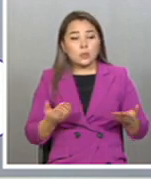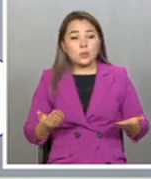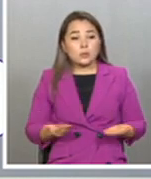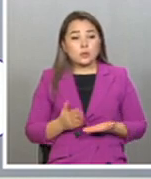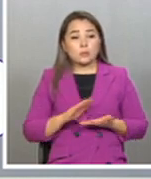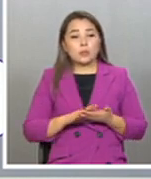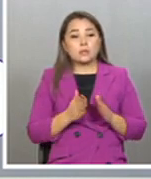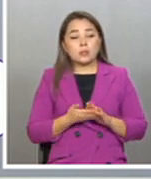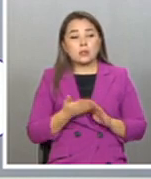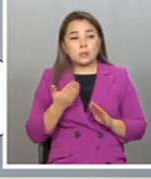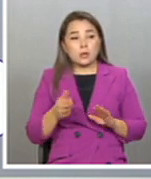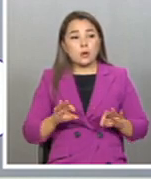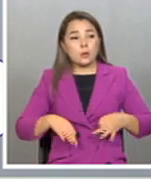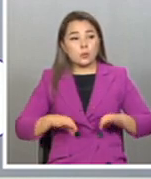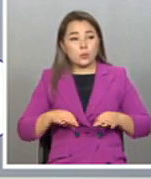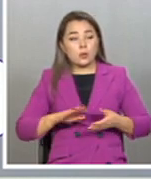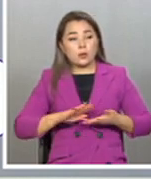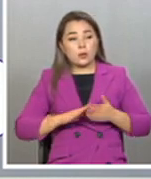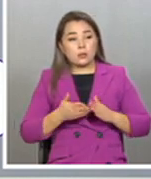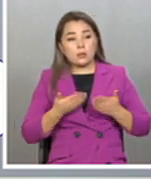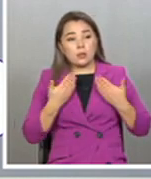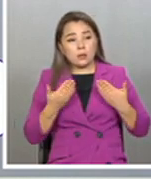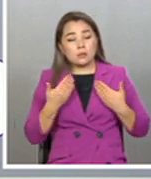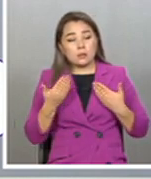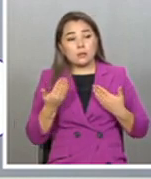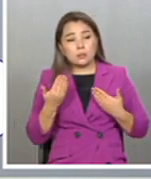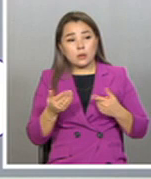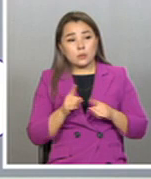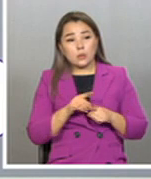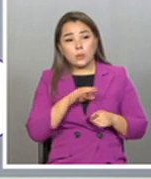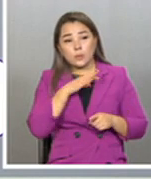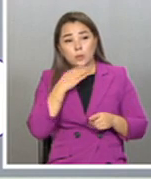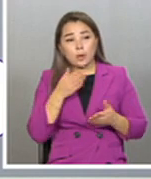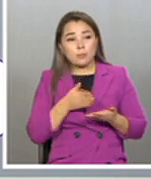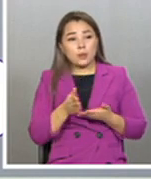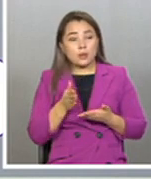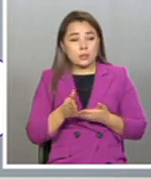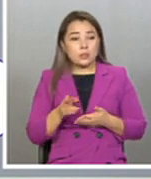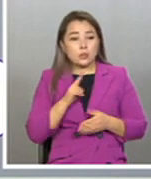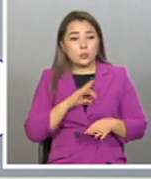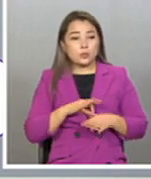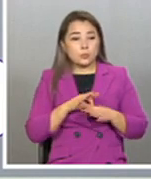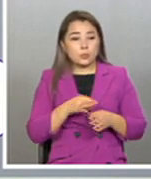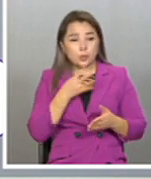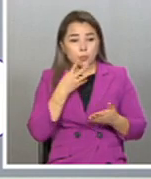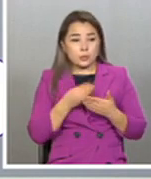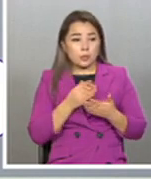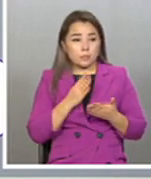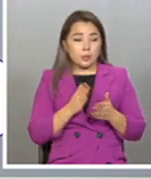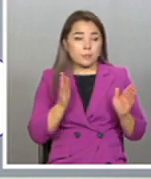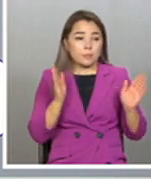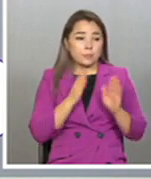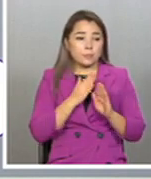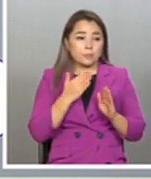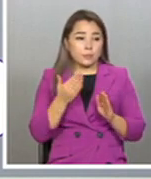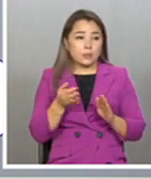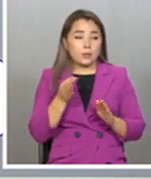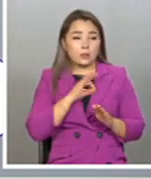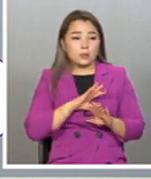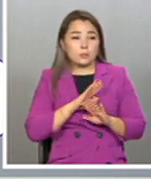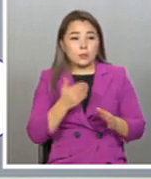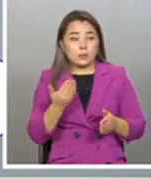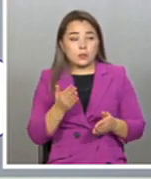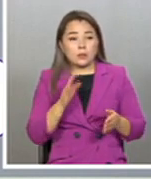көлік қатынасы болсын, өте көп бағытта әсерін тигізеді өзіндік. Климаттың қолайсыз әсерлері